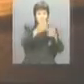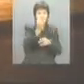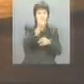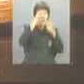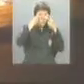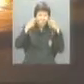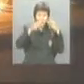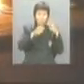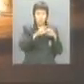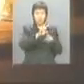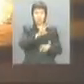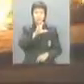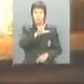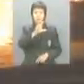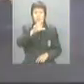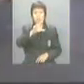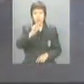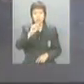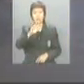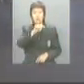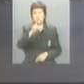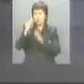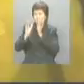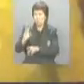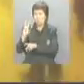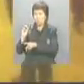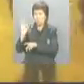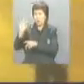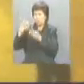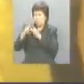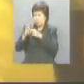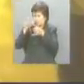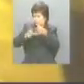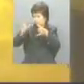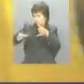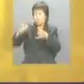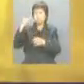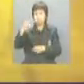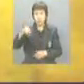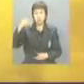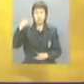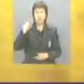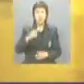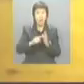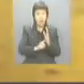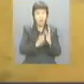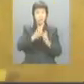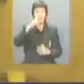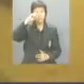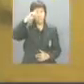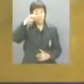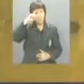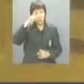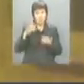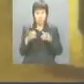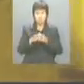คนถูกตั้งข้อกล่าวหาแล้วค่ะเหตุจราจรในกรุงลอนดอนเริ่มต้นขึ้นเมื่อคืนวันเสาร์เมื่อชาวบ้านกลุ่มหนึ่งไม่พอใจ